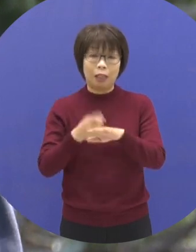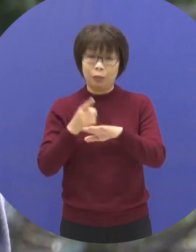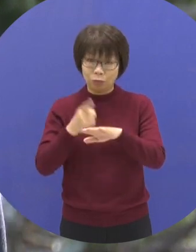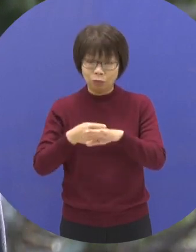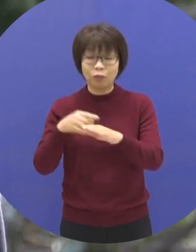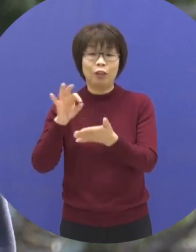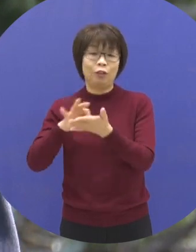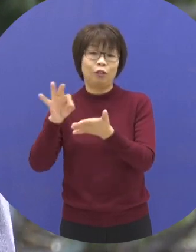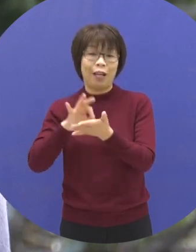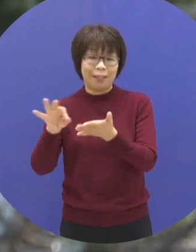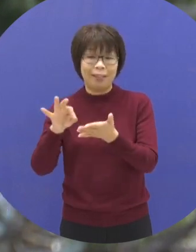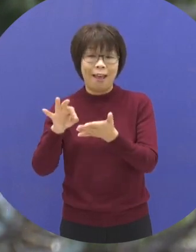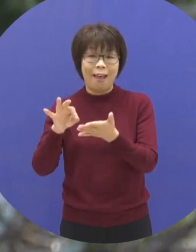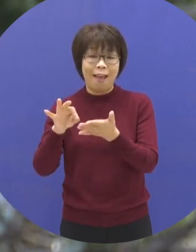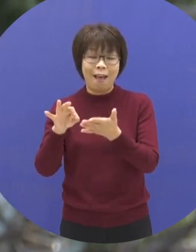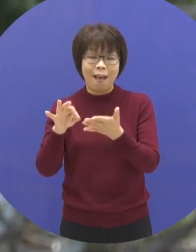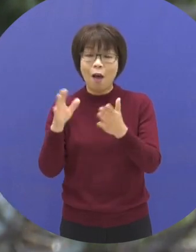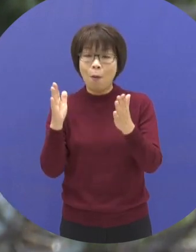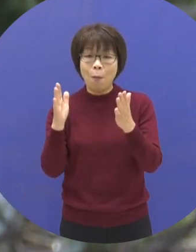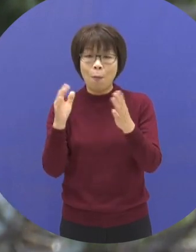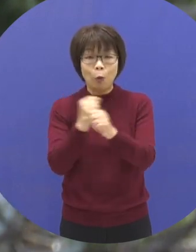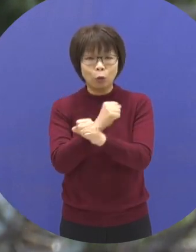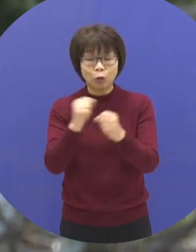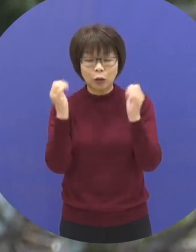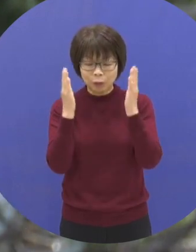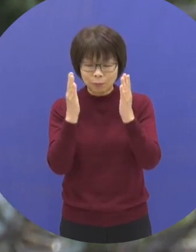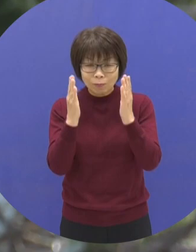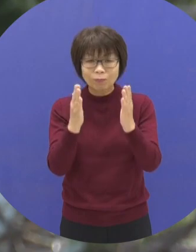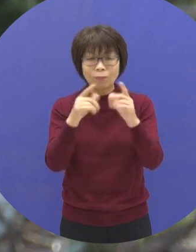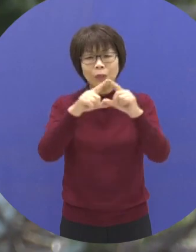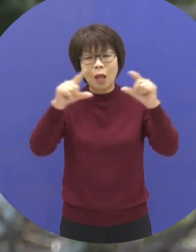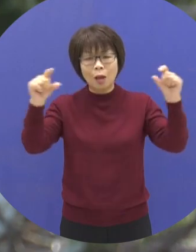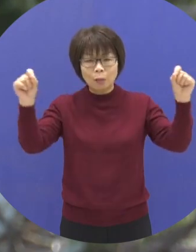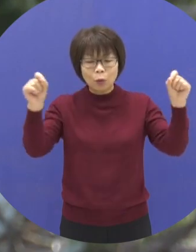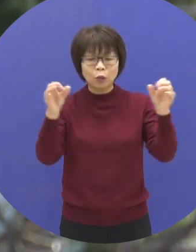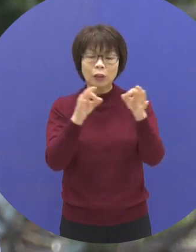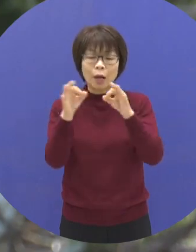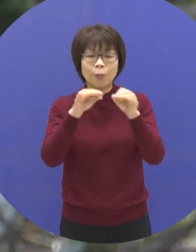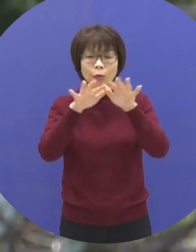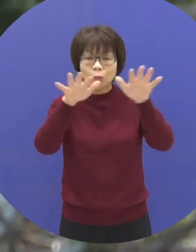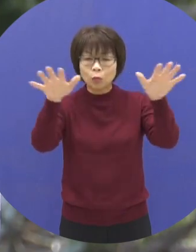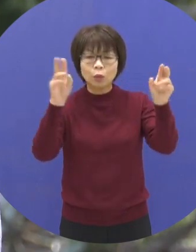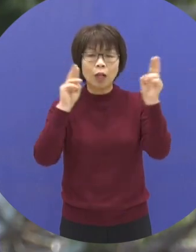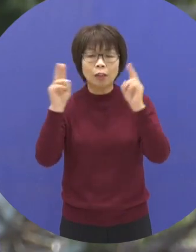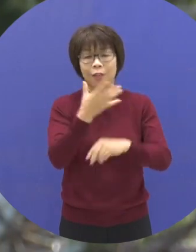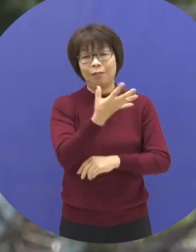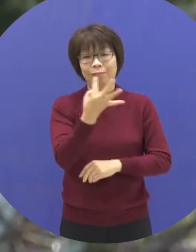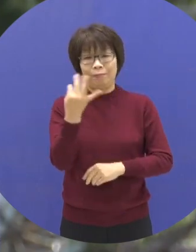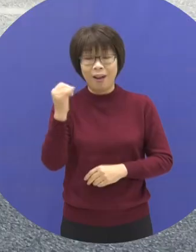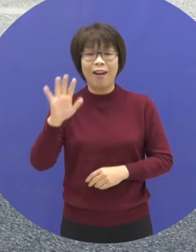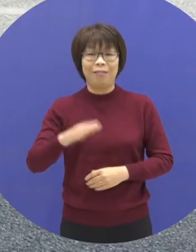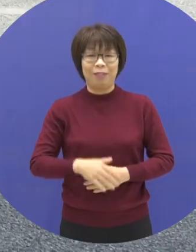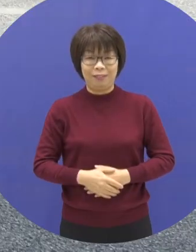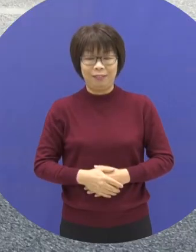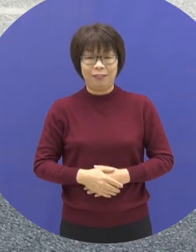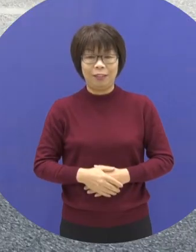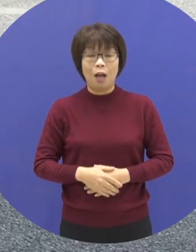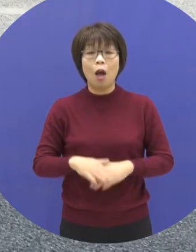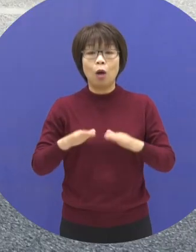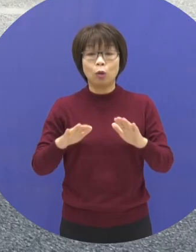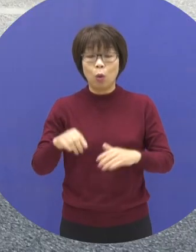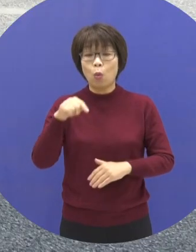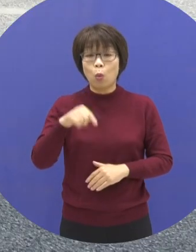発想やニュースを生かしたものづくりに取り組む全国に販路を広げている企業がたくさんあります今回は